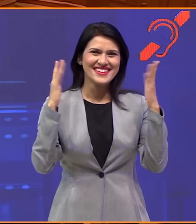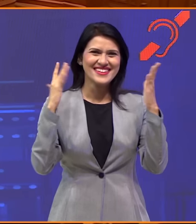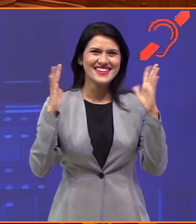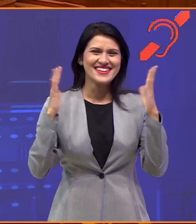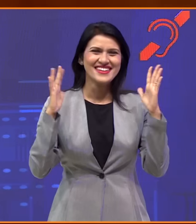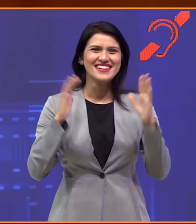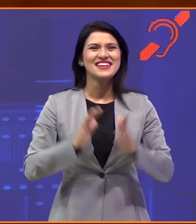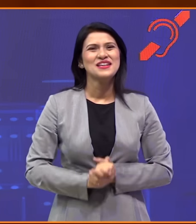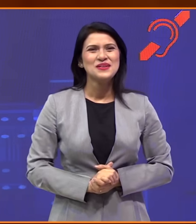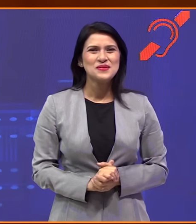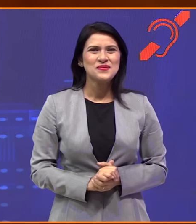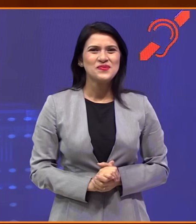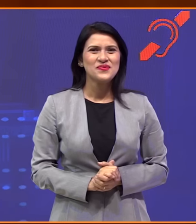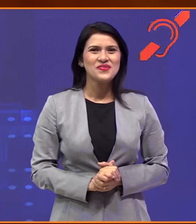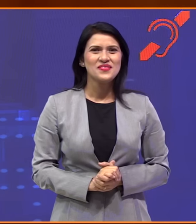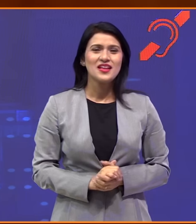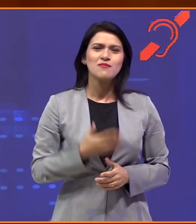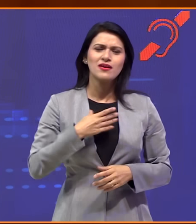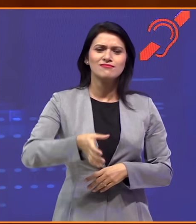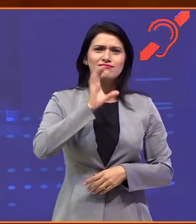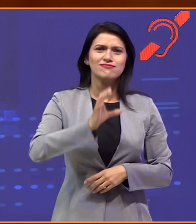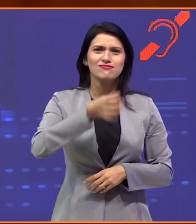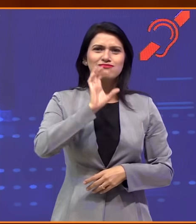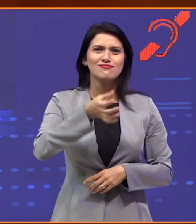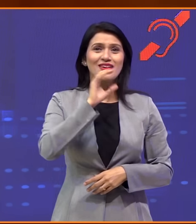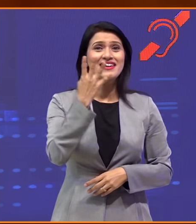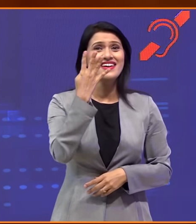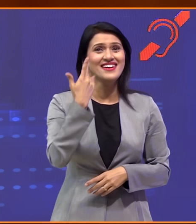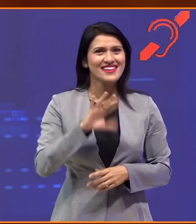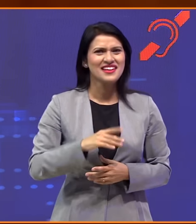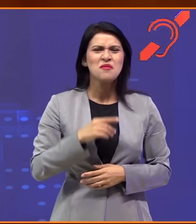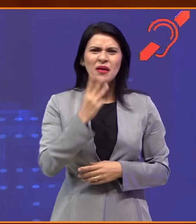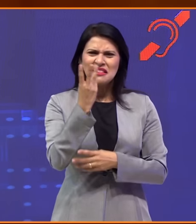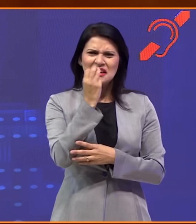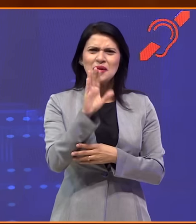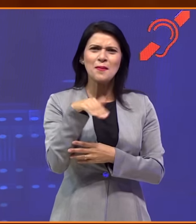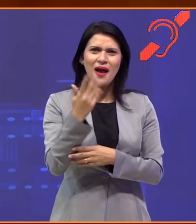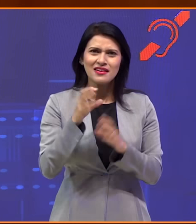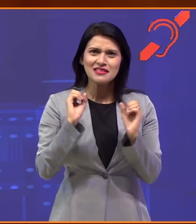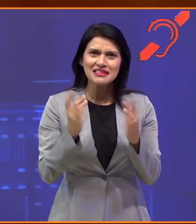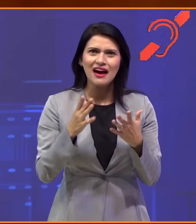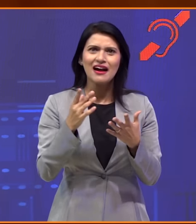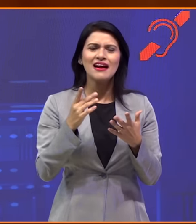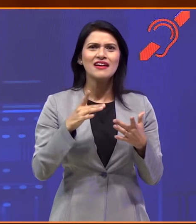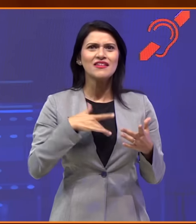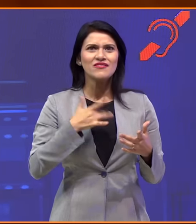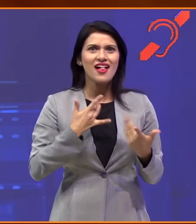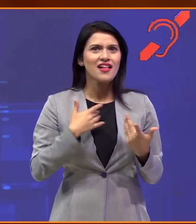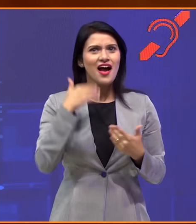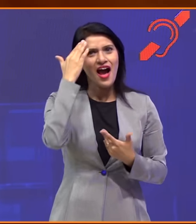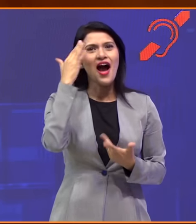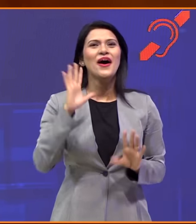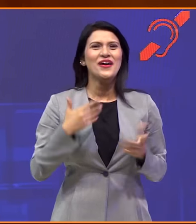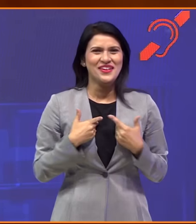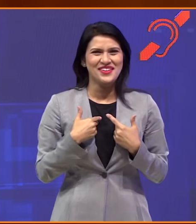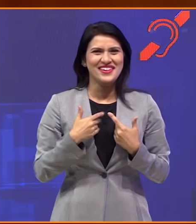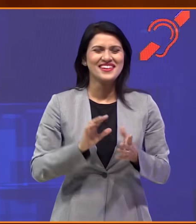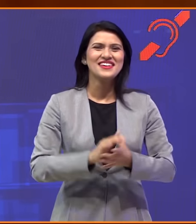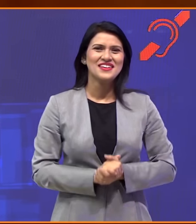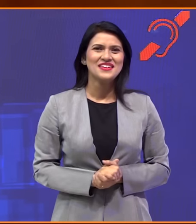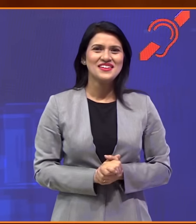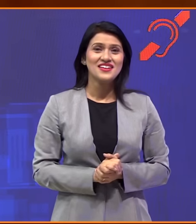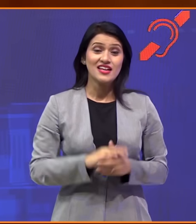बाद तब तक मैं चार पी चुका था और मुझे पता ही नहीं था कि यह आधे घंटे के बाद चढ़ने वाली दारू है